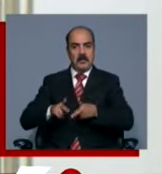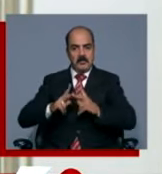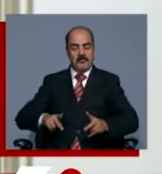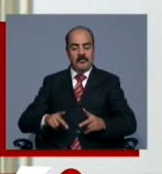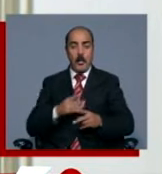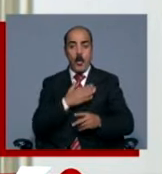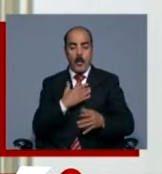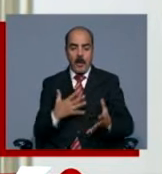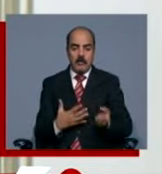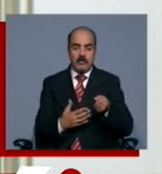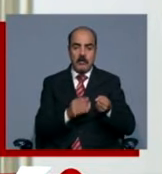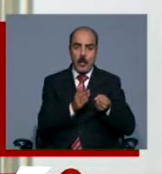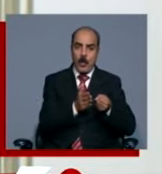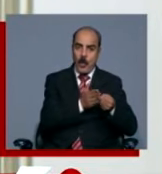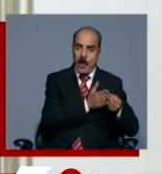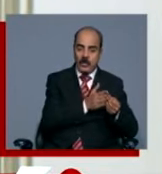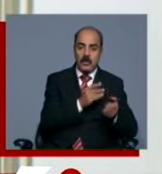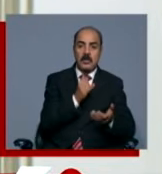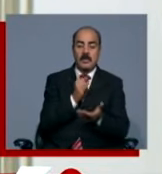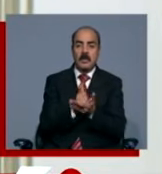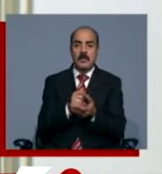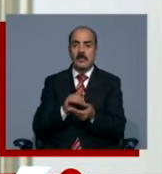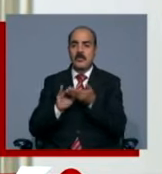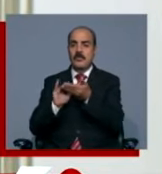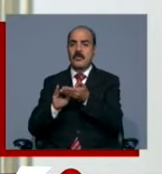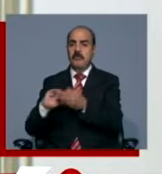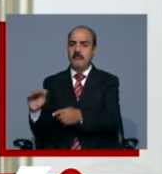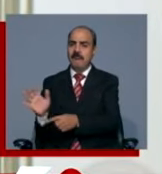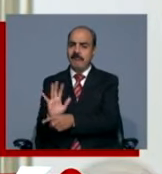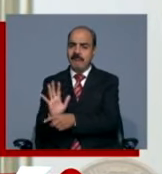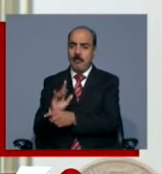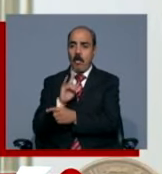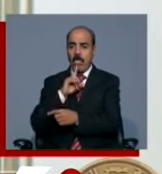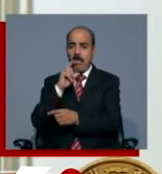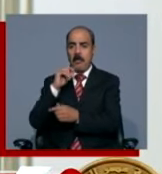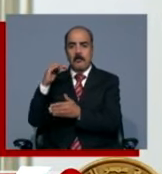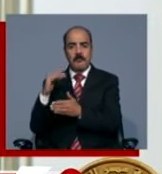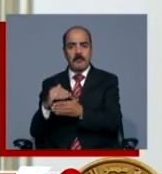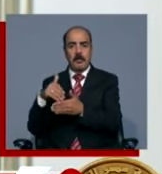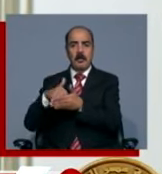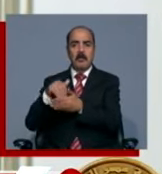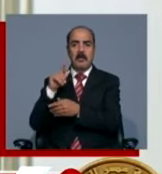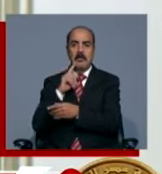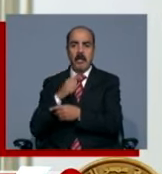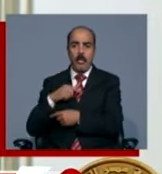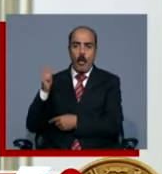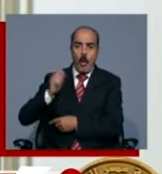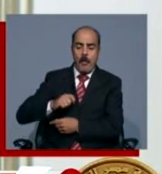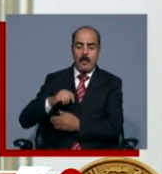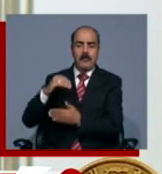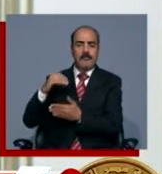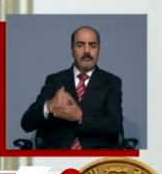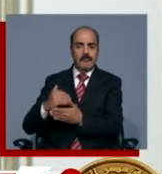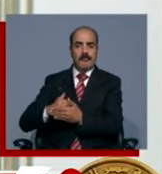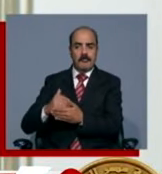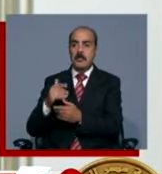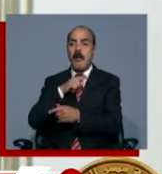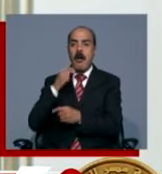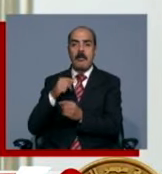الدولة، إلى جانب تقديم حزمة من الإعفاءات الجمركية والحوافز